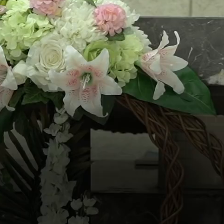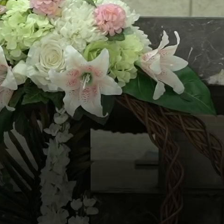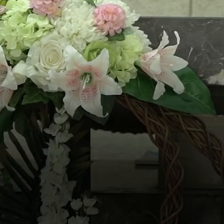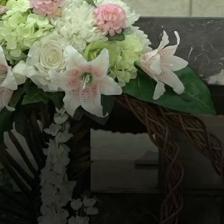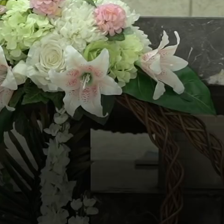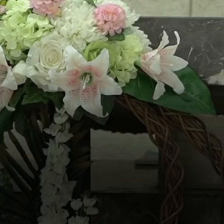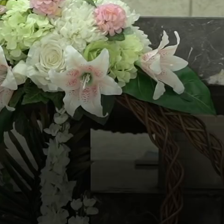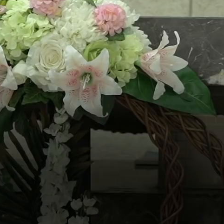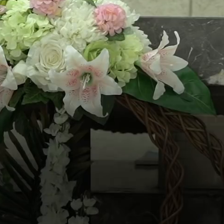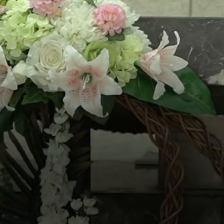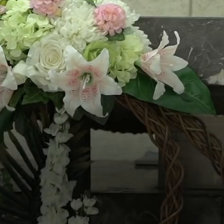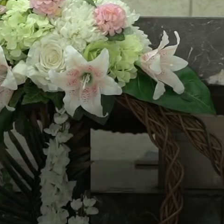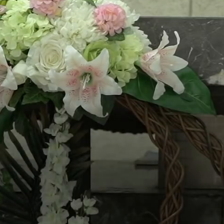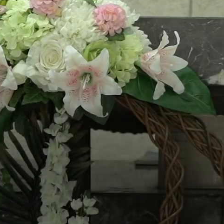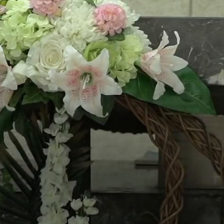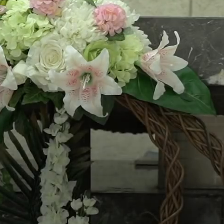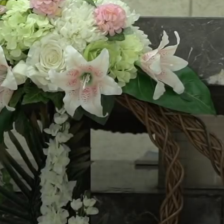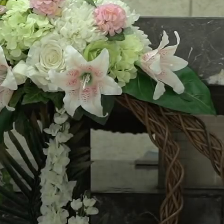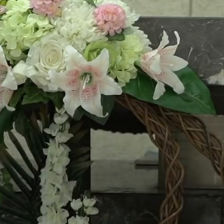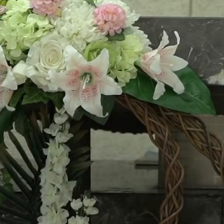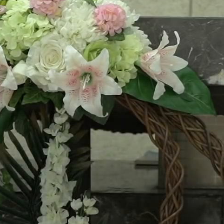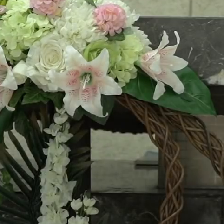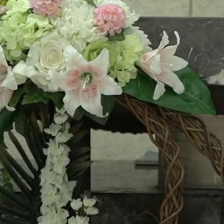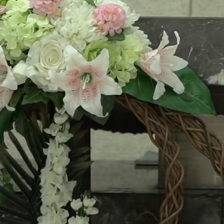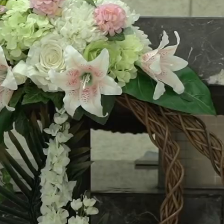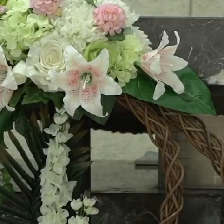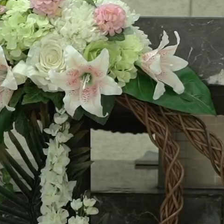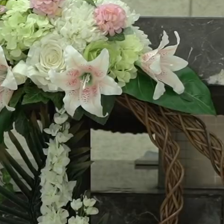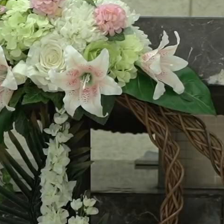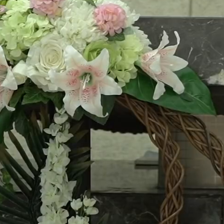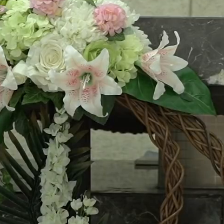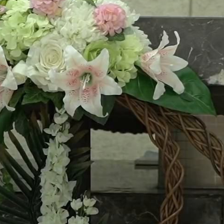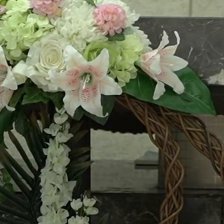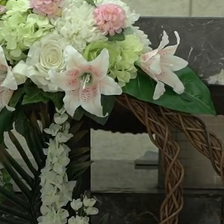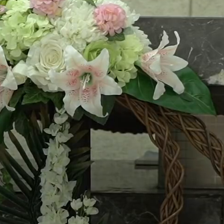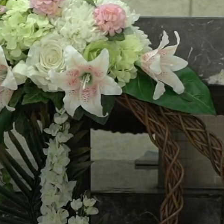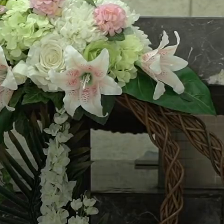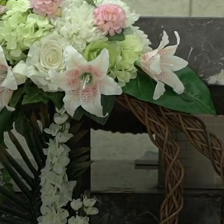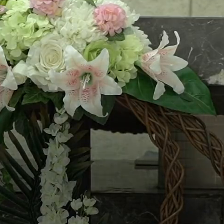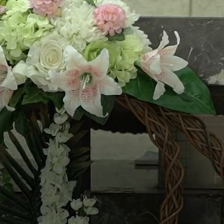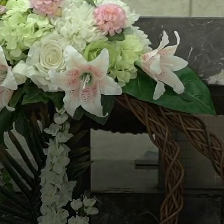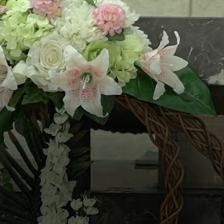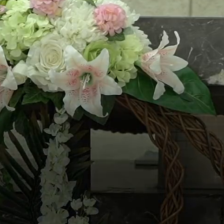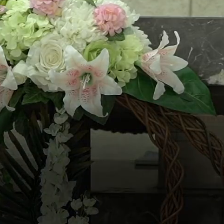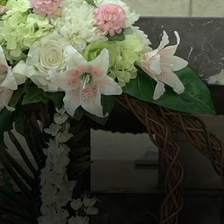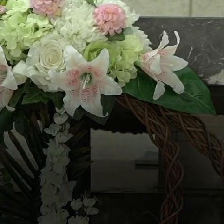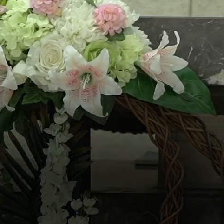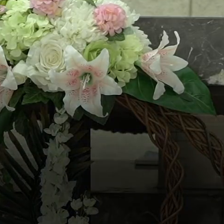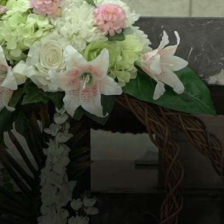segala kelakuan dan dalam segala yang kau tuju, dan supaya